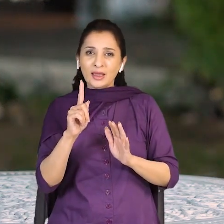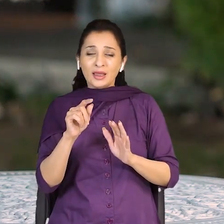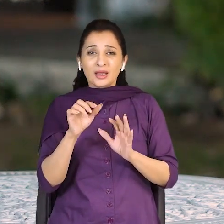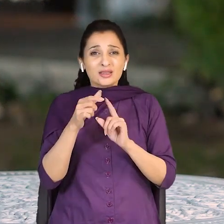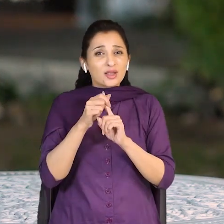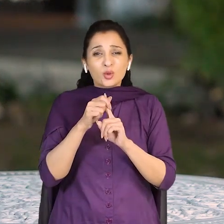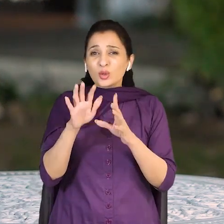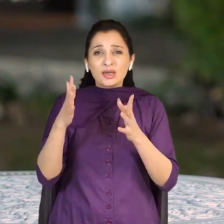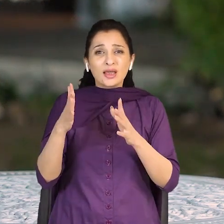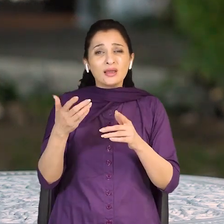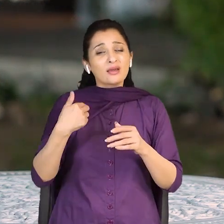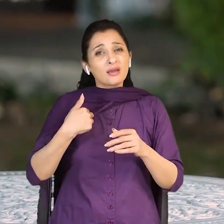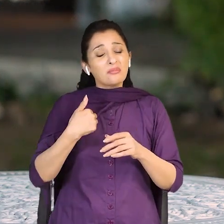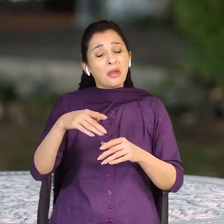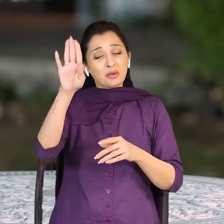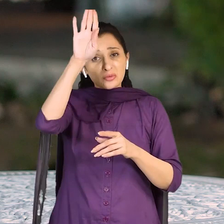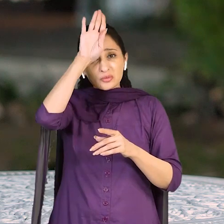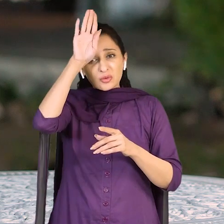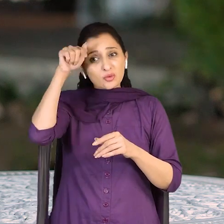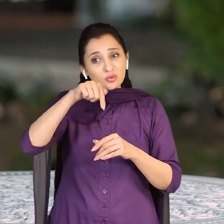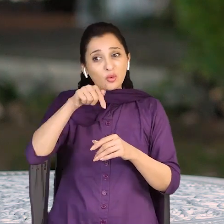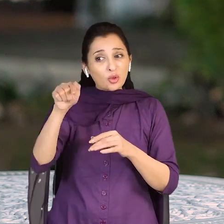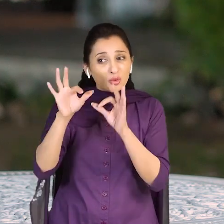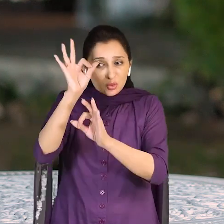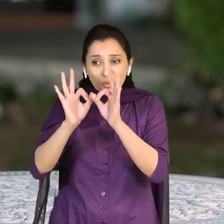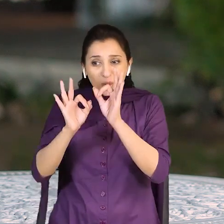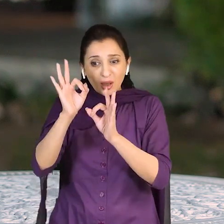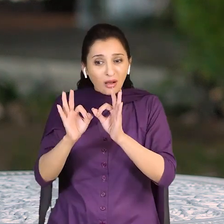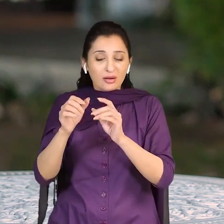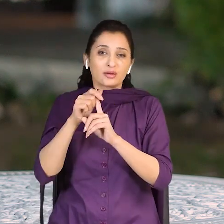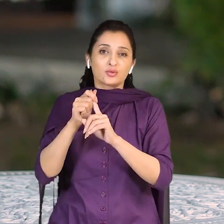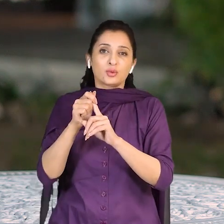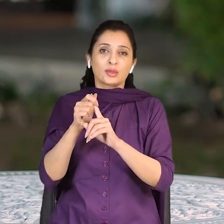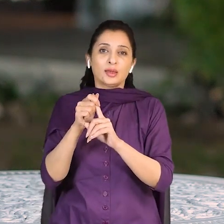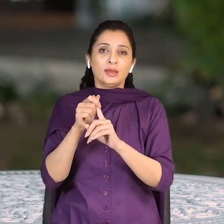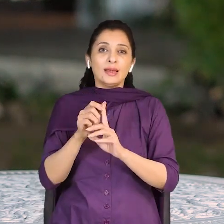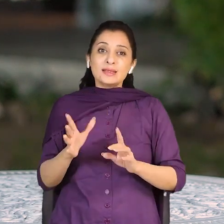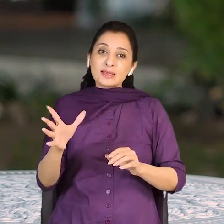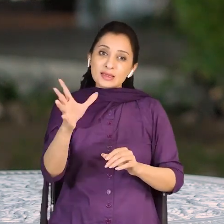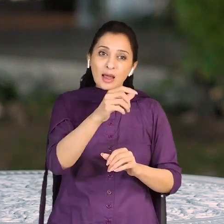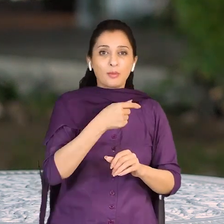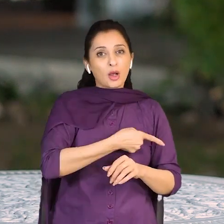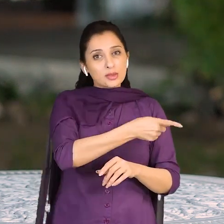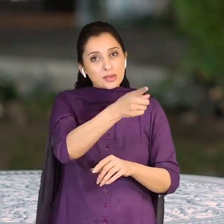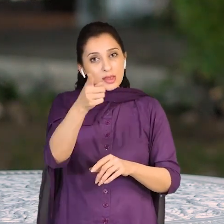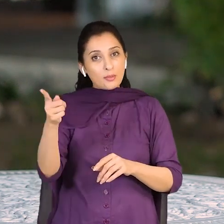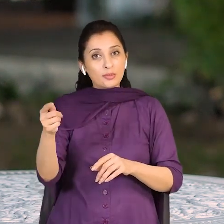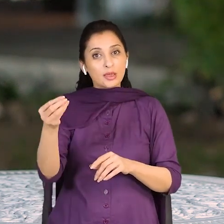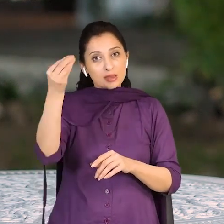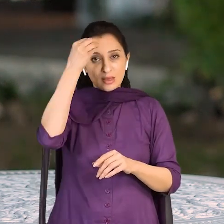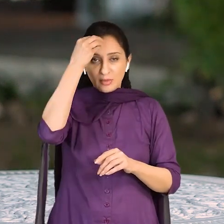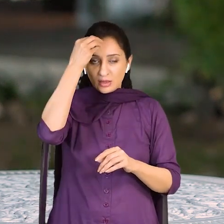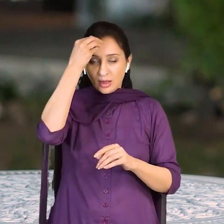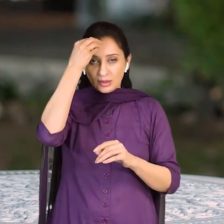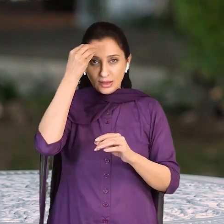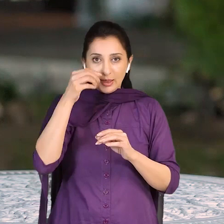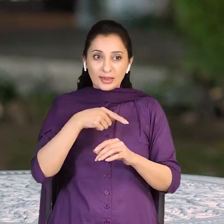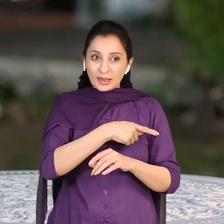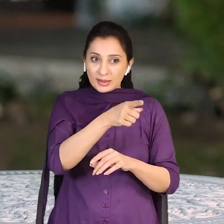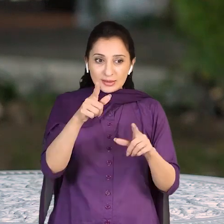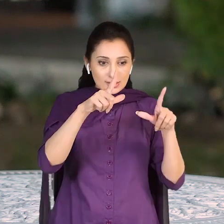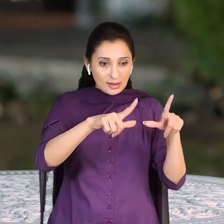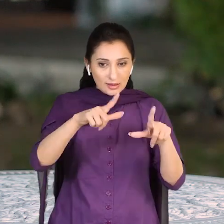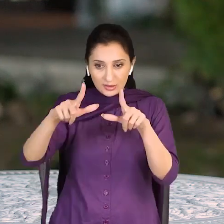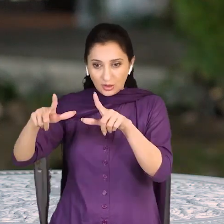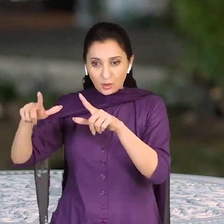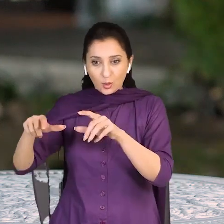किसी पोस्ट पे जाएं या किसी इदारे में हों तो तब हम इन जगहों का ख़्याल करें। ये हमारी जगहें हैं, हम सबको इंडिविजुअली इन